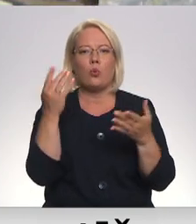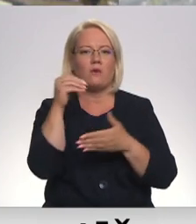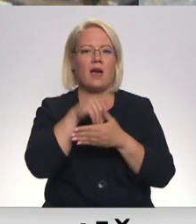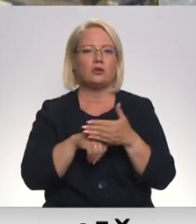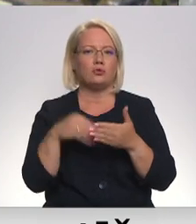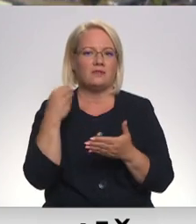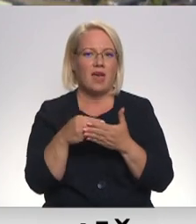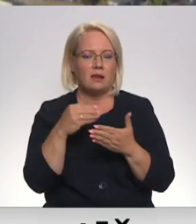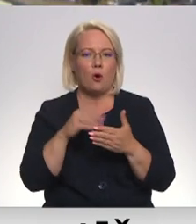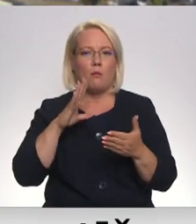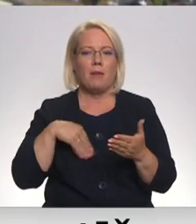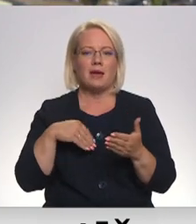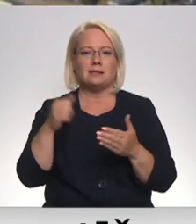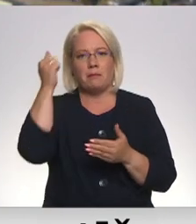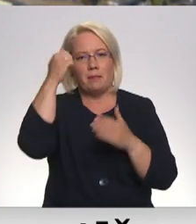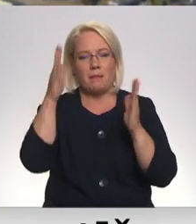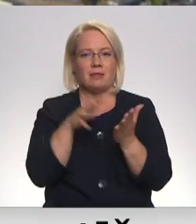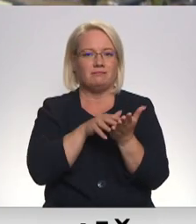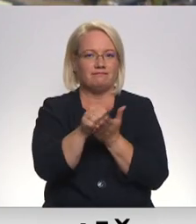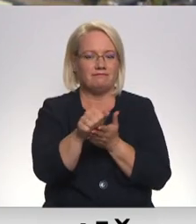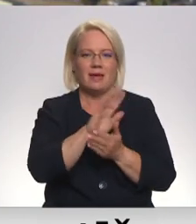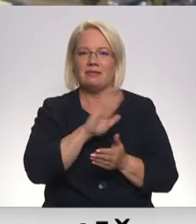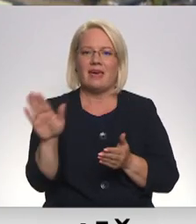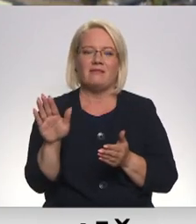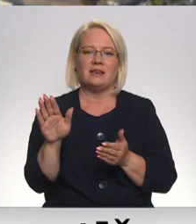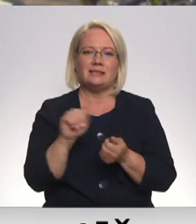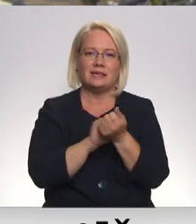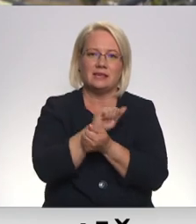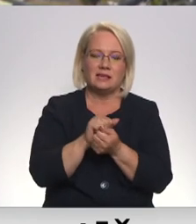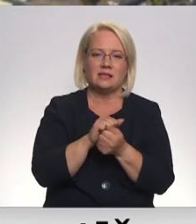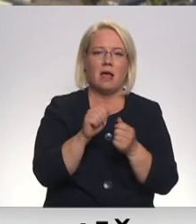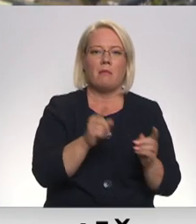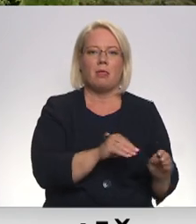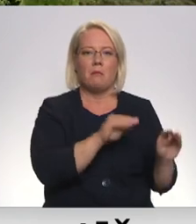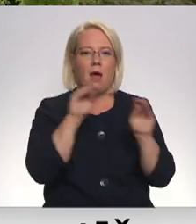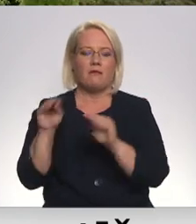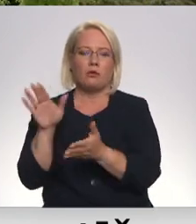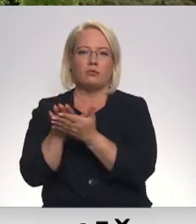pēc demontāžas pieminekli nevis iznīcināt, bet pārvietot uz kapiem vai muzeju.